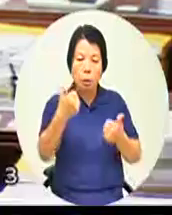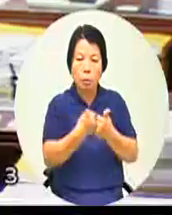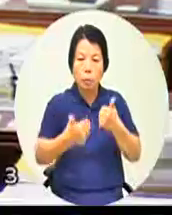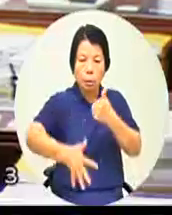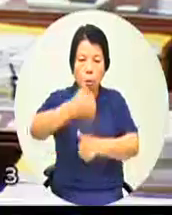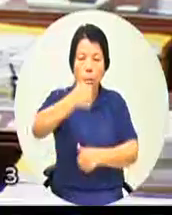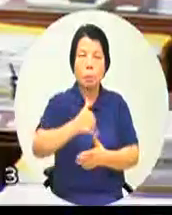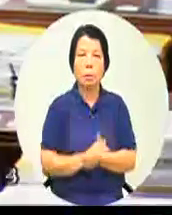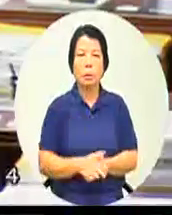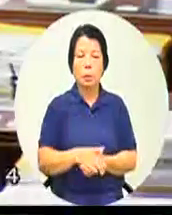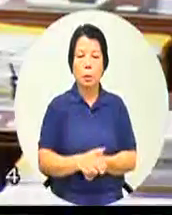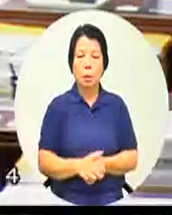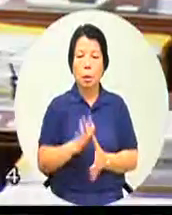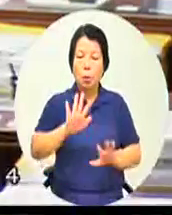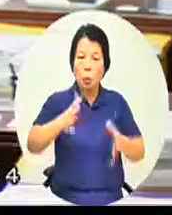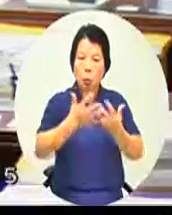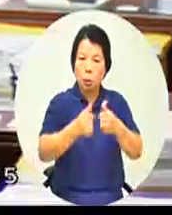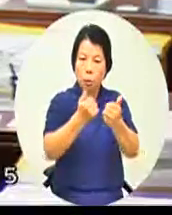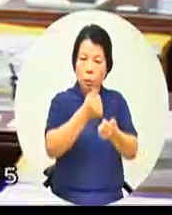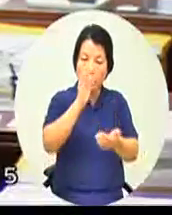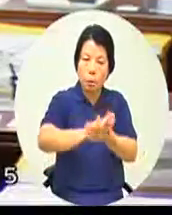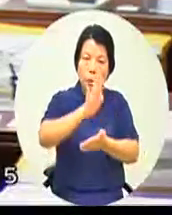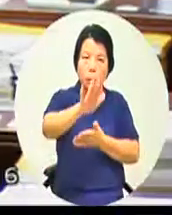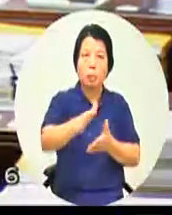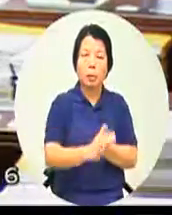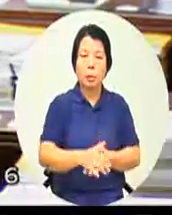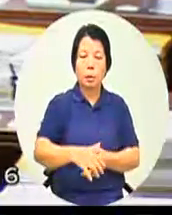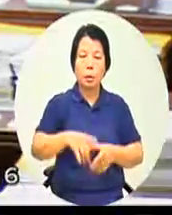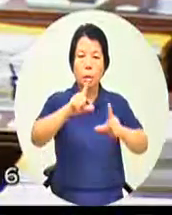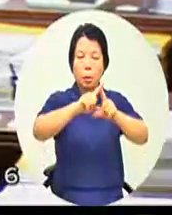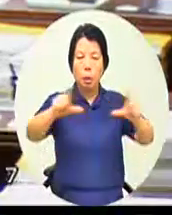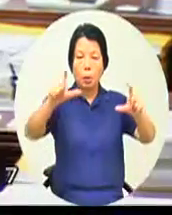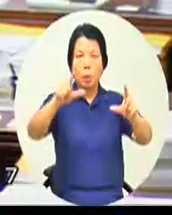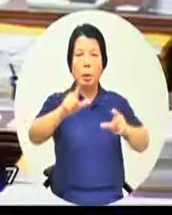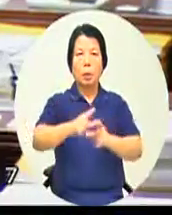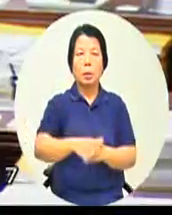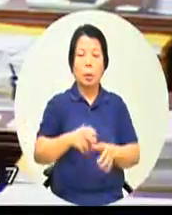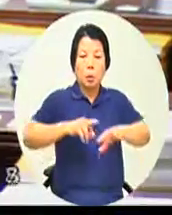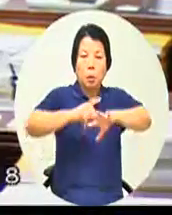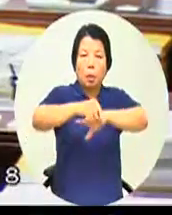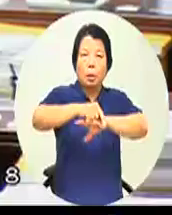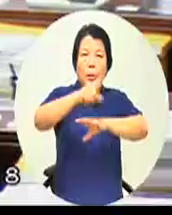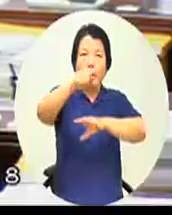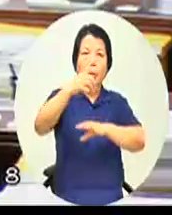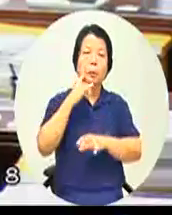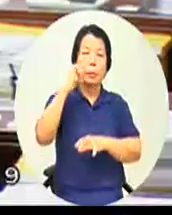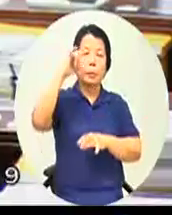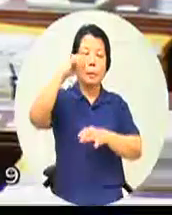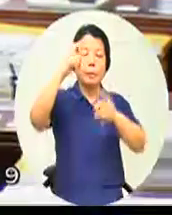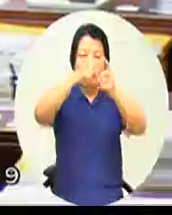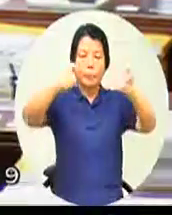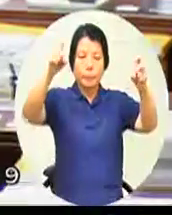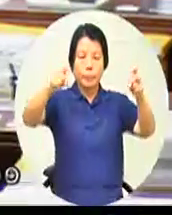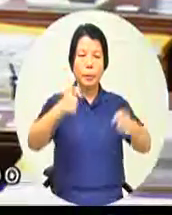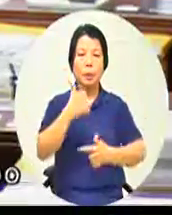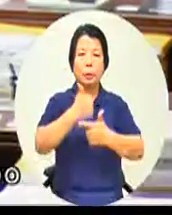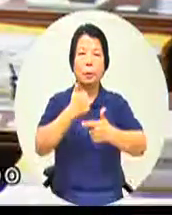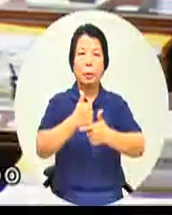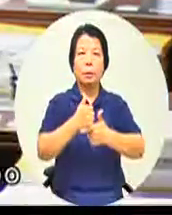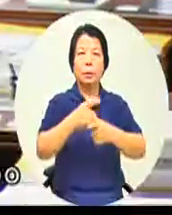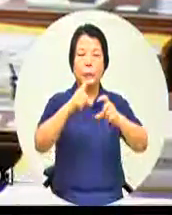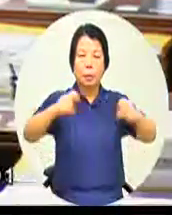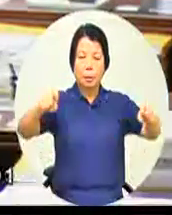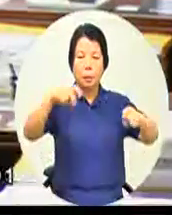是说，是不是有机会将来这个天后宫这个老丁骂可以在这里，在我们的建成计划里面可以把